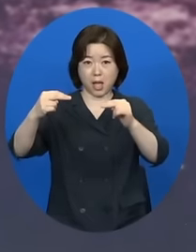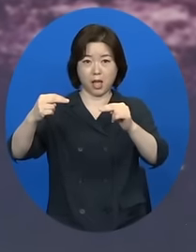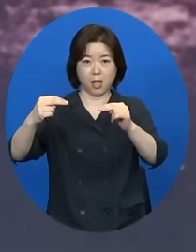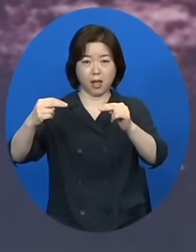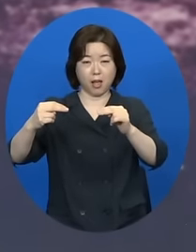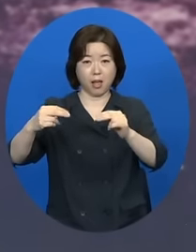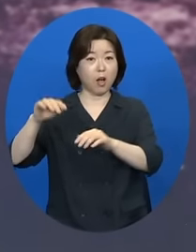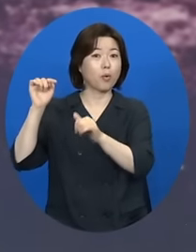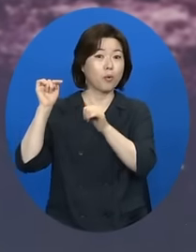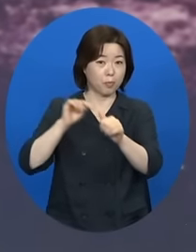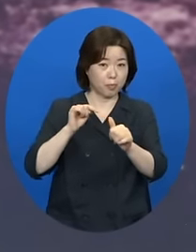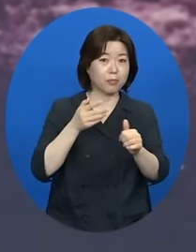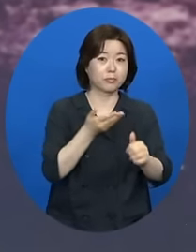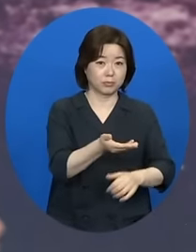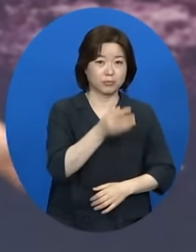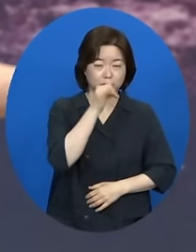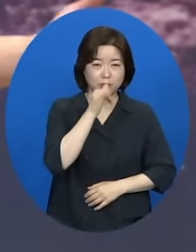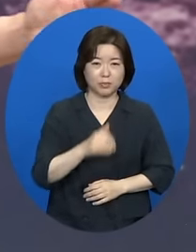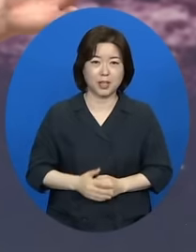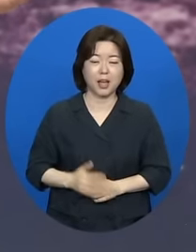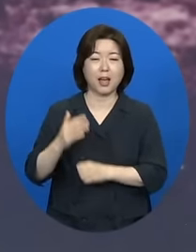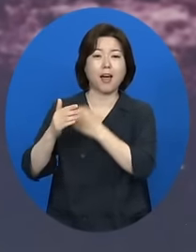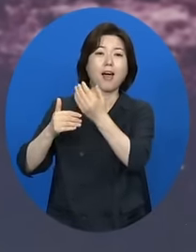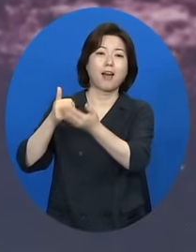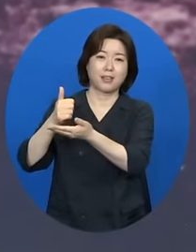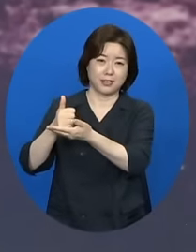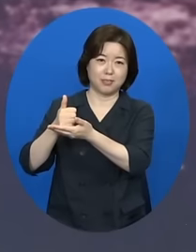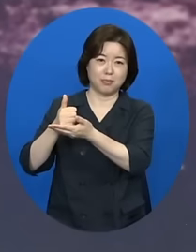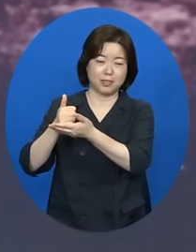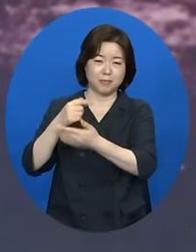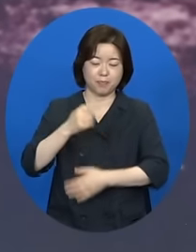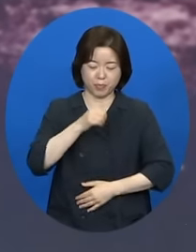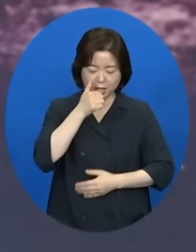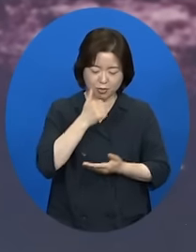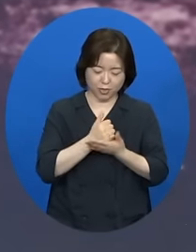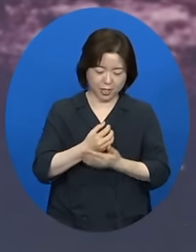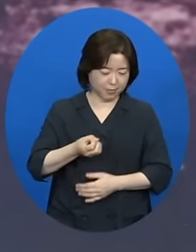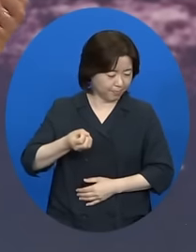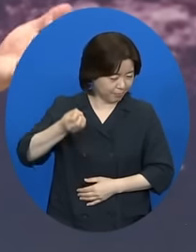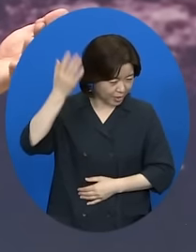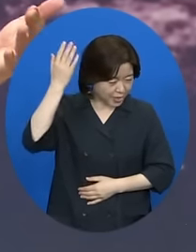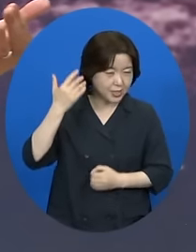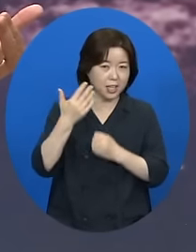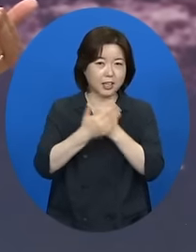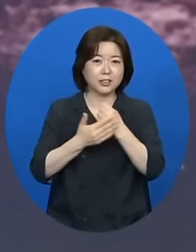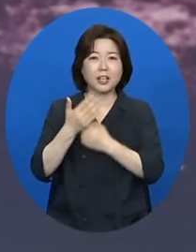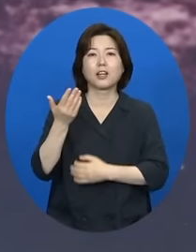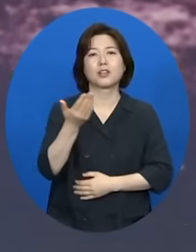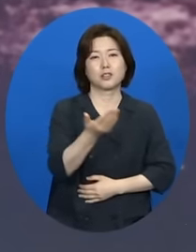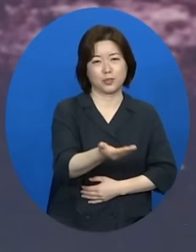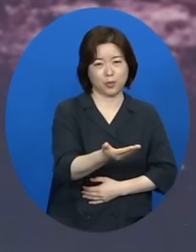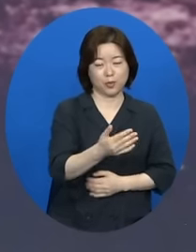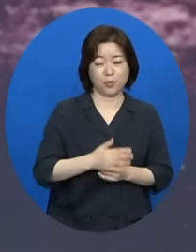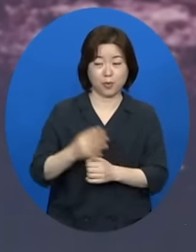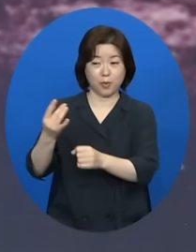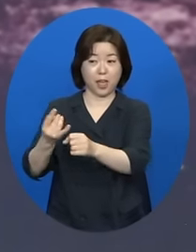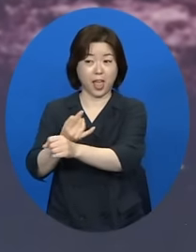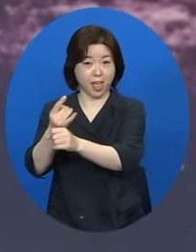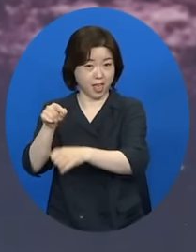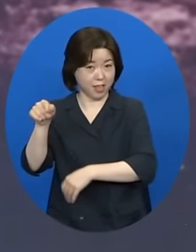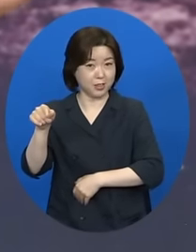마주하라라고 말씀을 하시는 거예요. 하나님께서 그의 죄를 잊게 하시는 은혜를 주셨고 또한